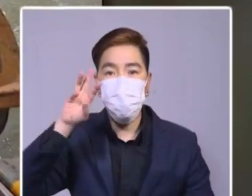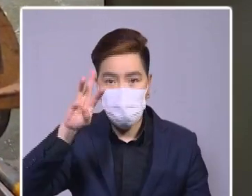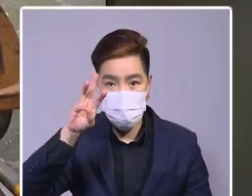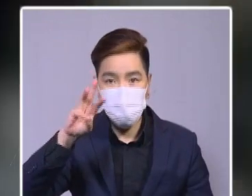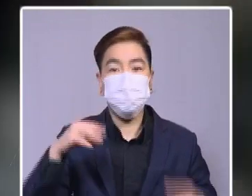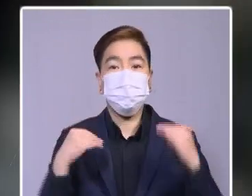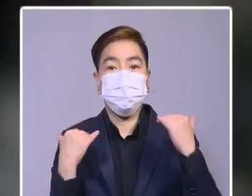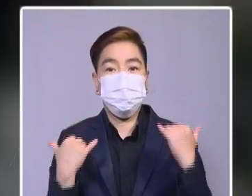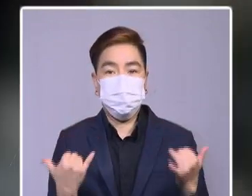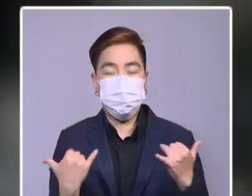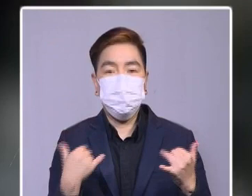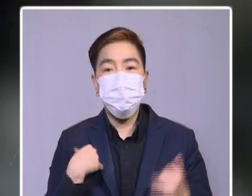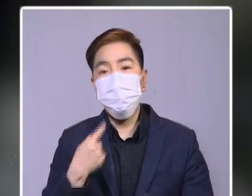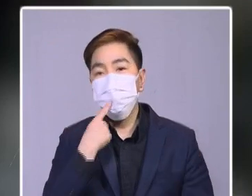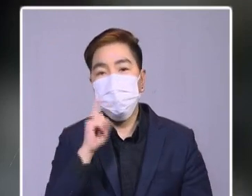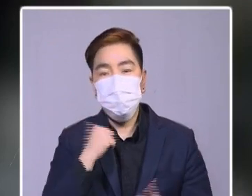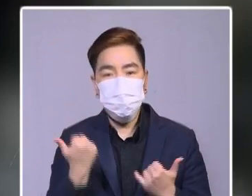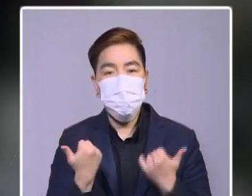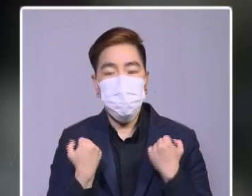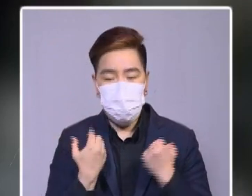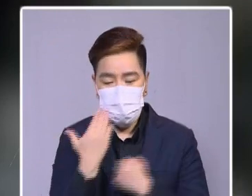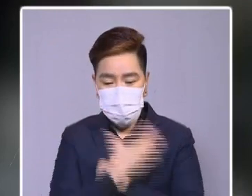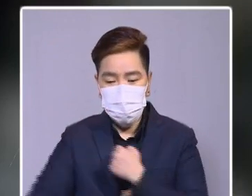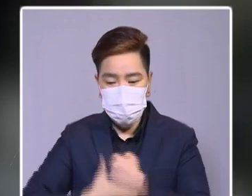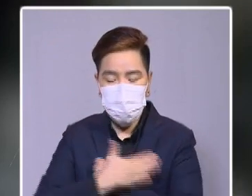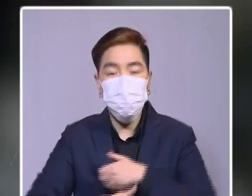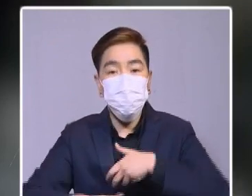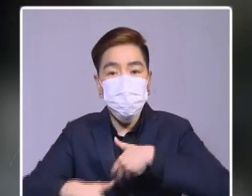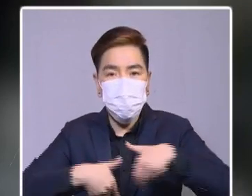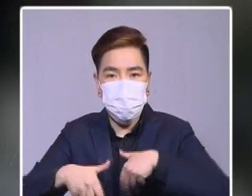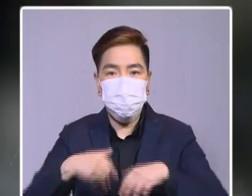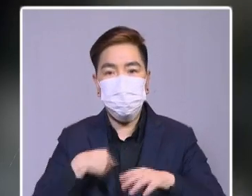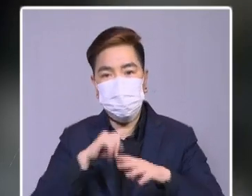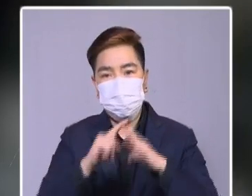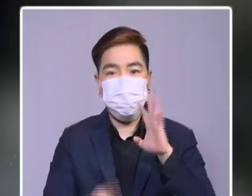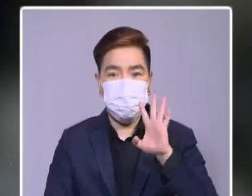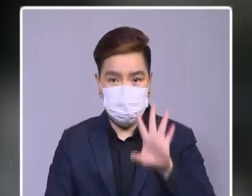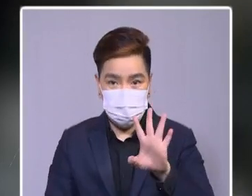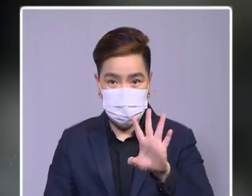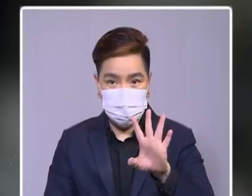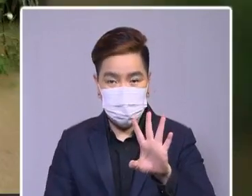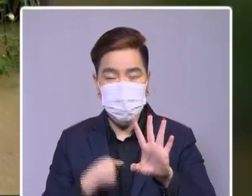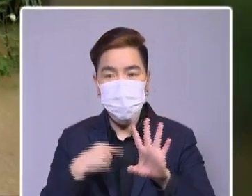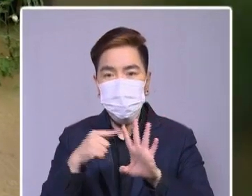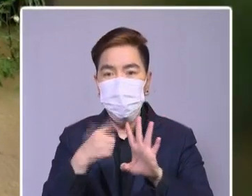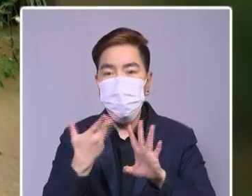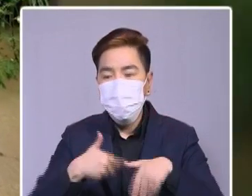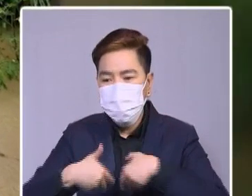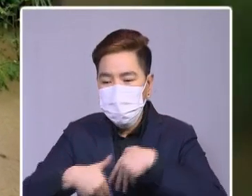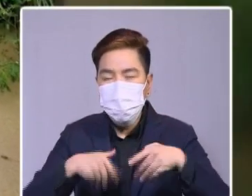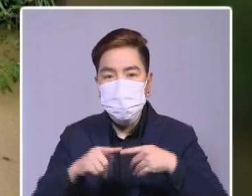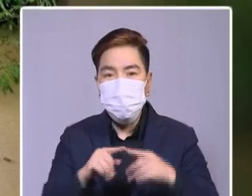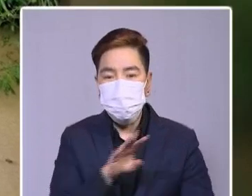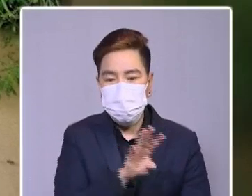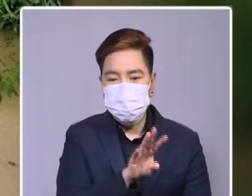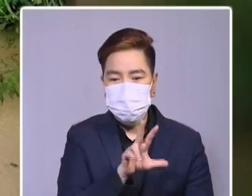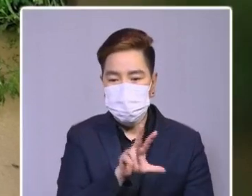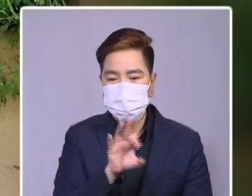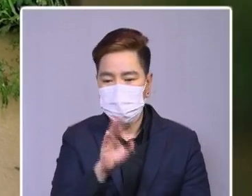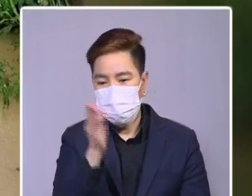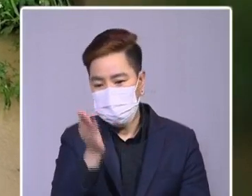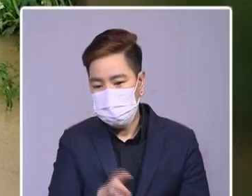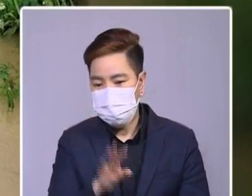ด้วยกันนะคะนอกจากนี้ยังงดเดินขบวนรถท้องถิ่นจำนวน 4ขบวนไม่ว่าจะเป็นขบวนรถท้องถิ่นที่